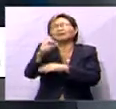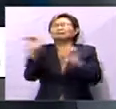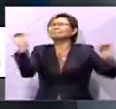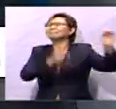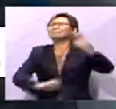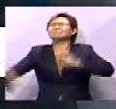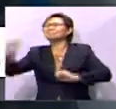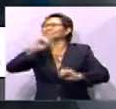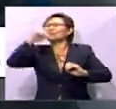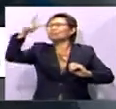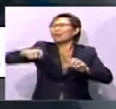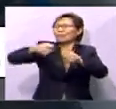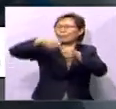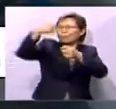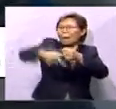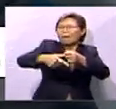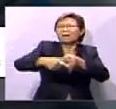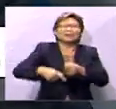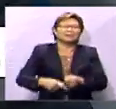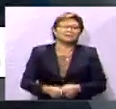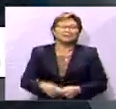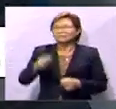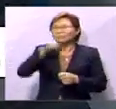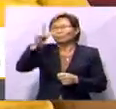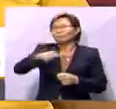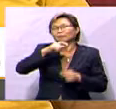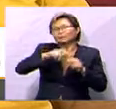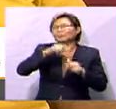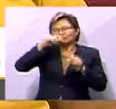dibebaskan daripada sekatan untuk mendiam di kuartus.